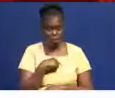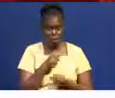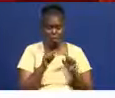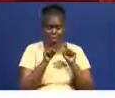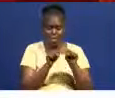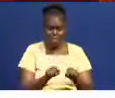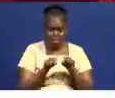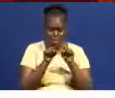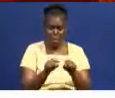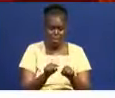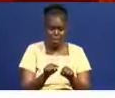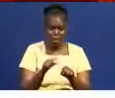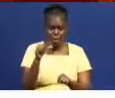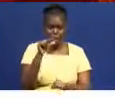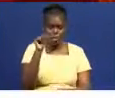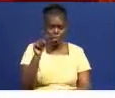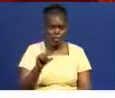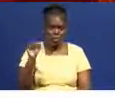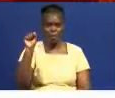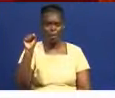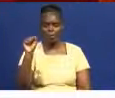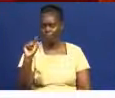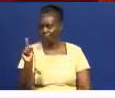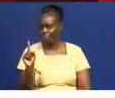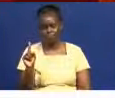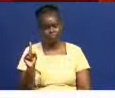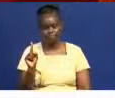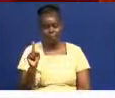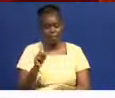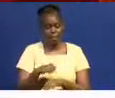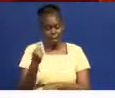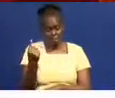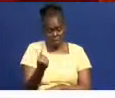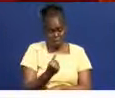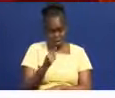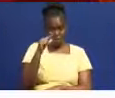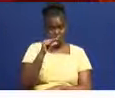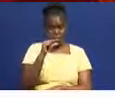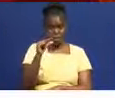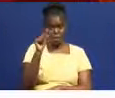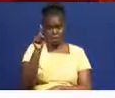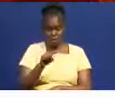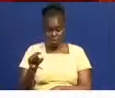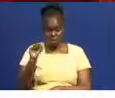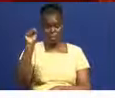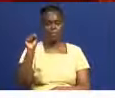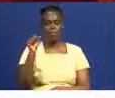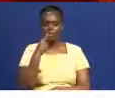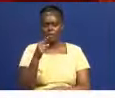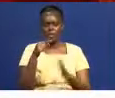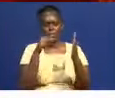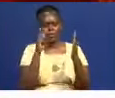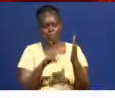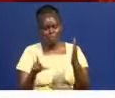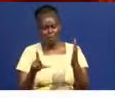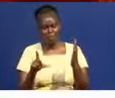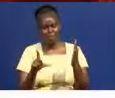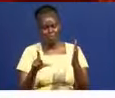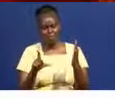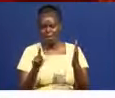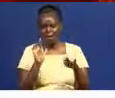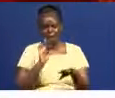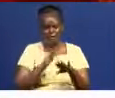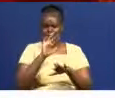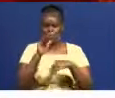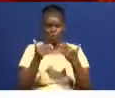kulaumu wale vijana wa GenZ kwa sababu walipokuja walisema ya kwamba mswada huu unagandamiza kila